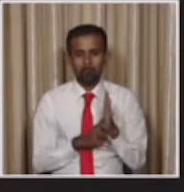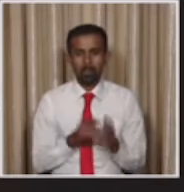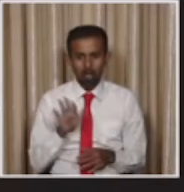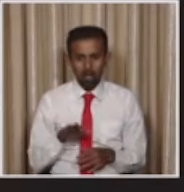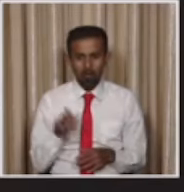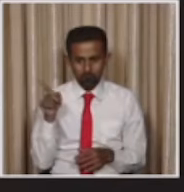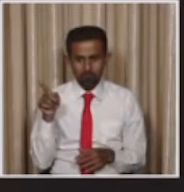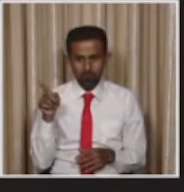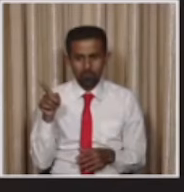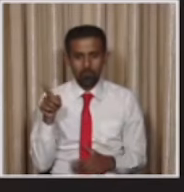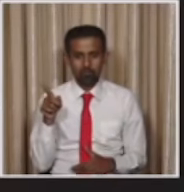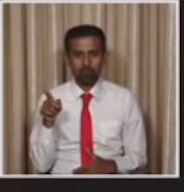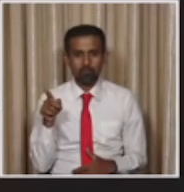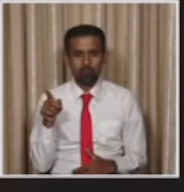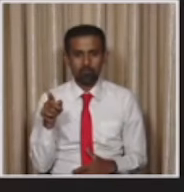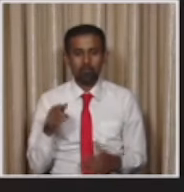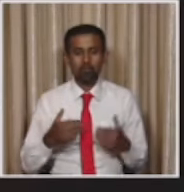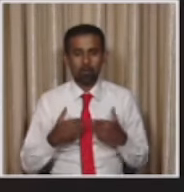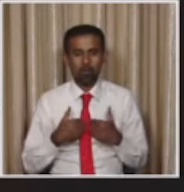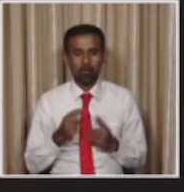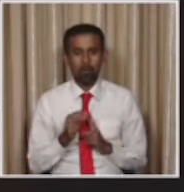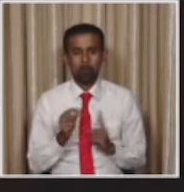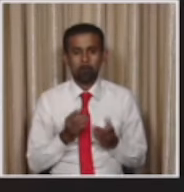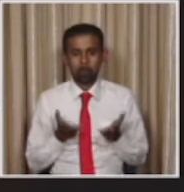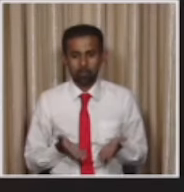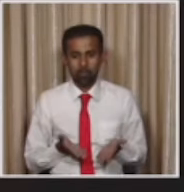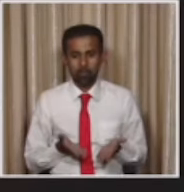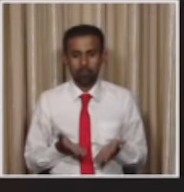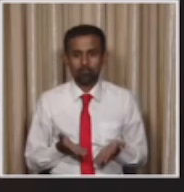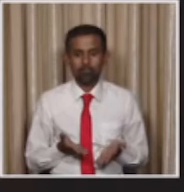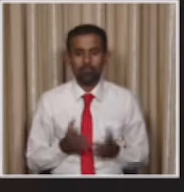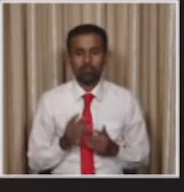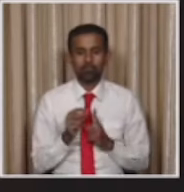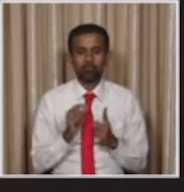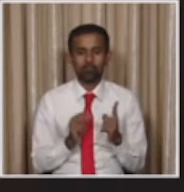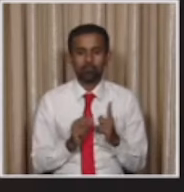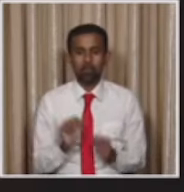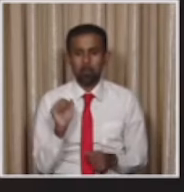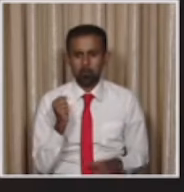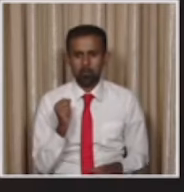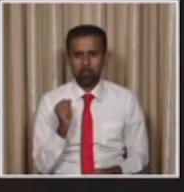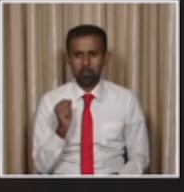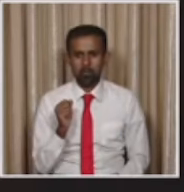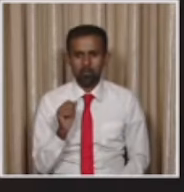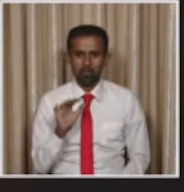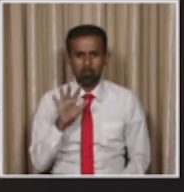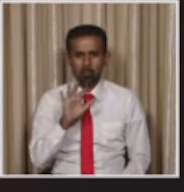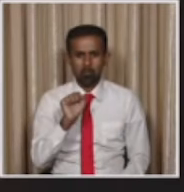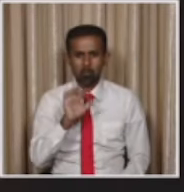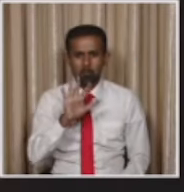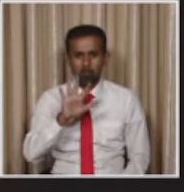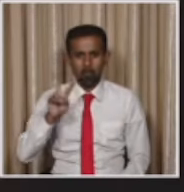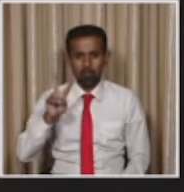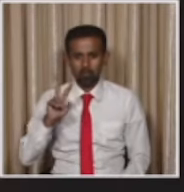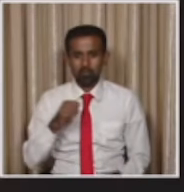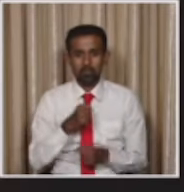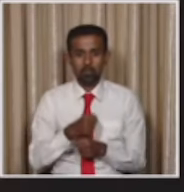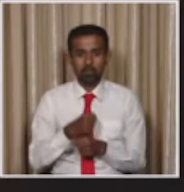නම් අපි මේ පාර්ලිමේන්තුවේ මන්ත්‍රී ධූර 50ක් 52ක් තියාගෙන අපි ආණ්ඩුව බාරගත්තා